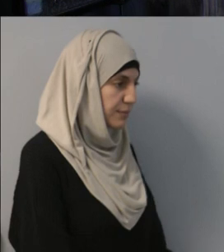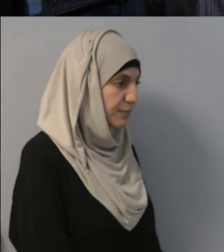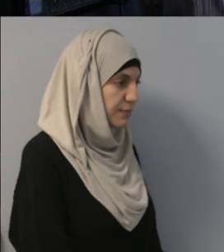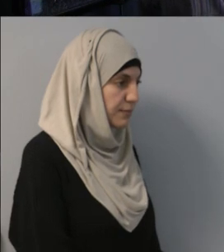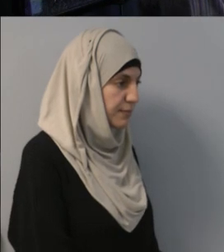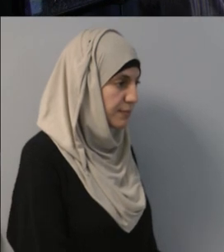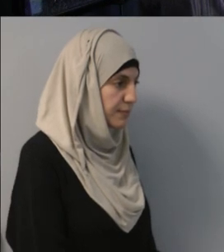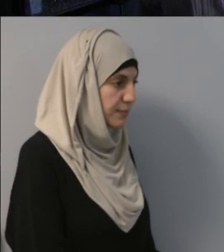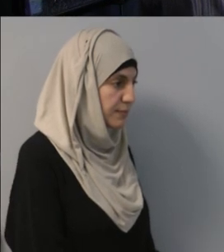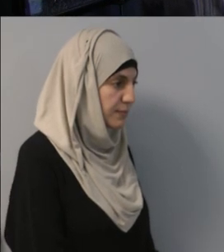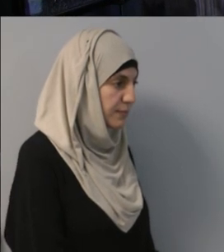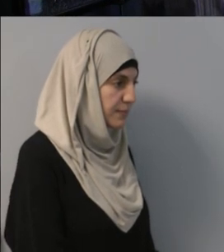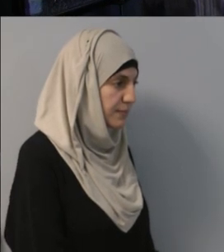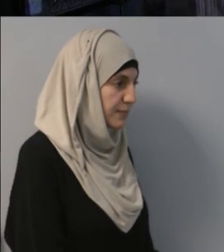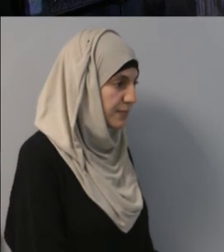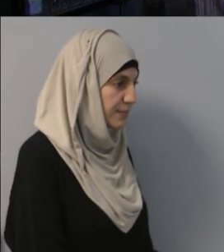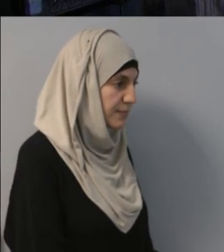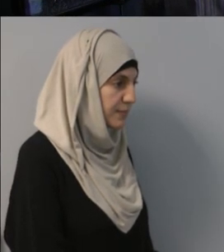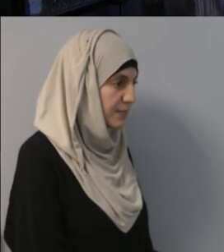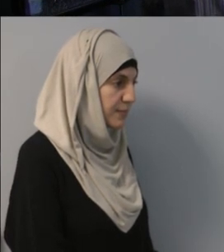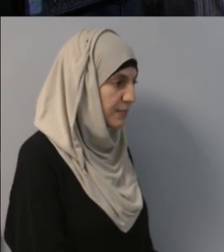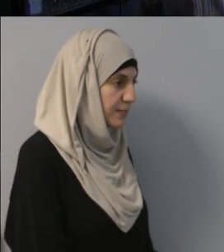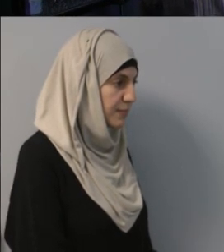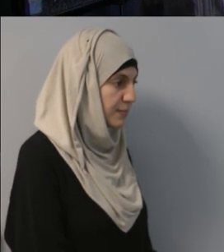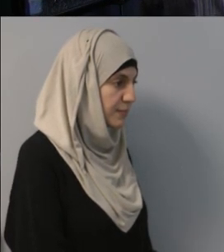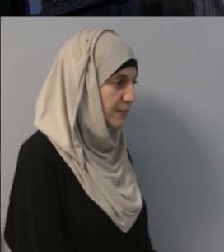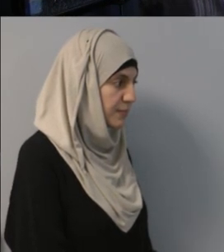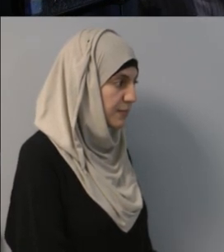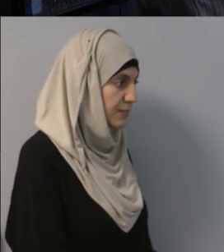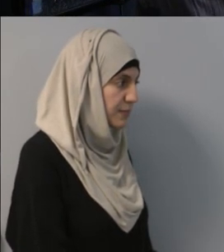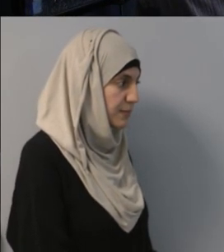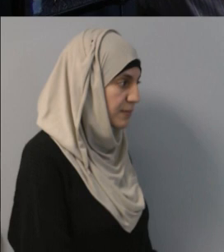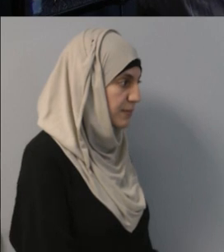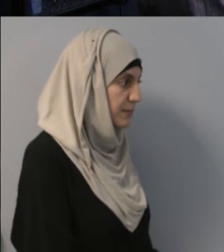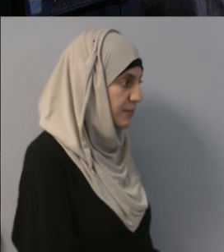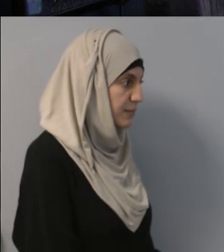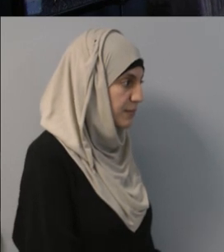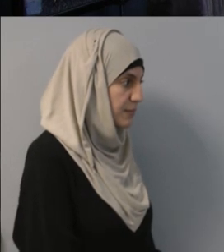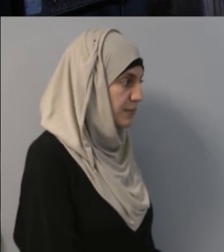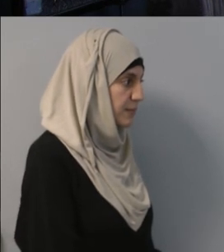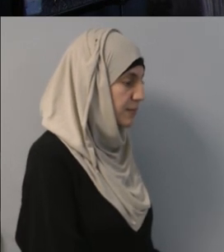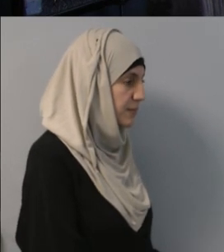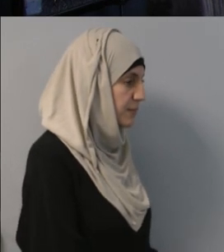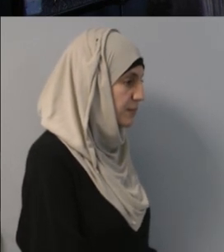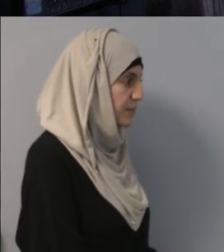la fois dans les mosquées pour traduire le prêche du vendredi, pour les malentendants. Alors on s'arrête un peu dessus parce que c'est Oui. important.